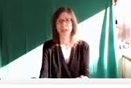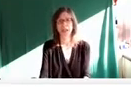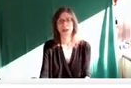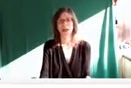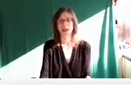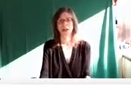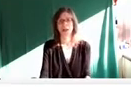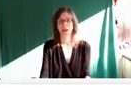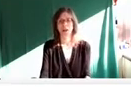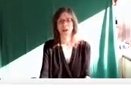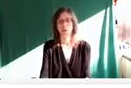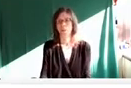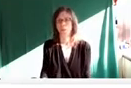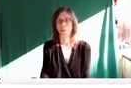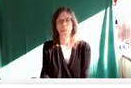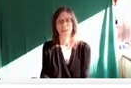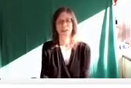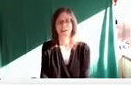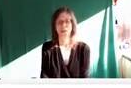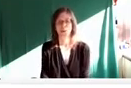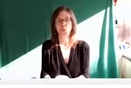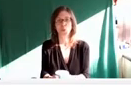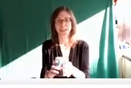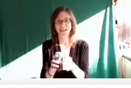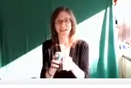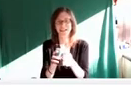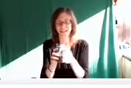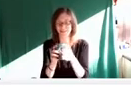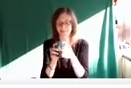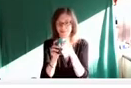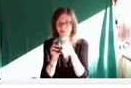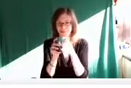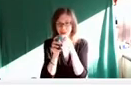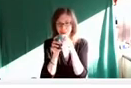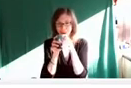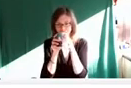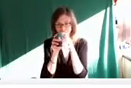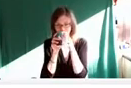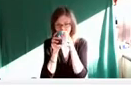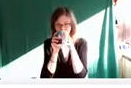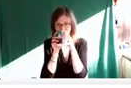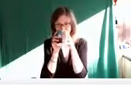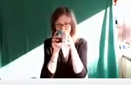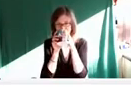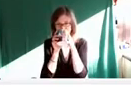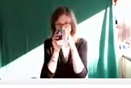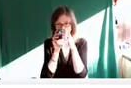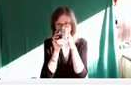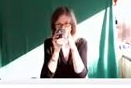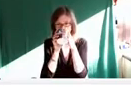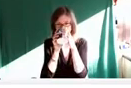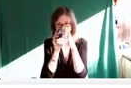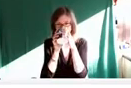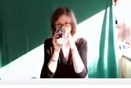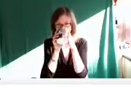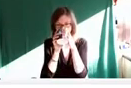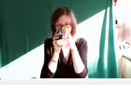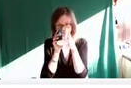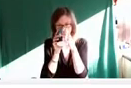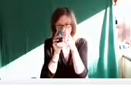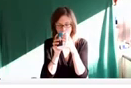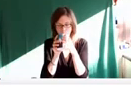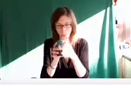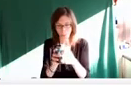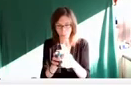Planifier. Caroline, on aurait une question. Je ne sais pas si tu voudrais lui répondre tout de suite. Donc, au Québec, est-ce qu'il existe